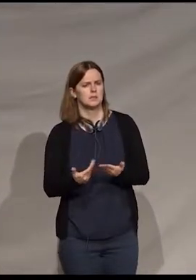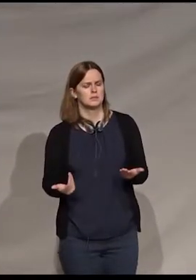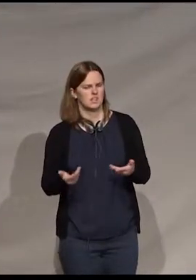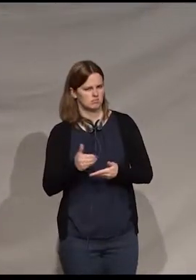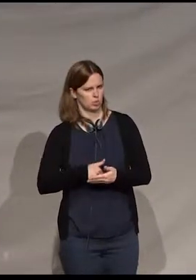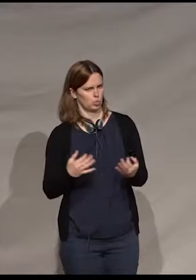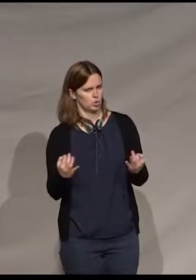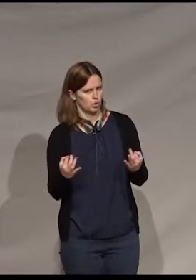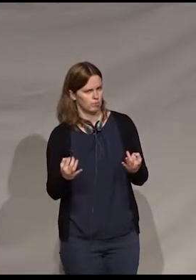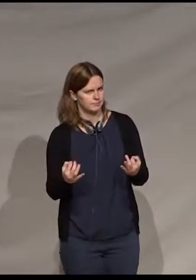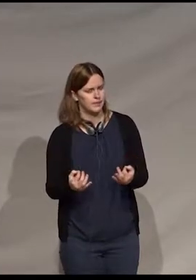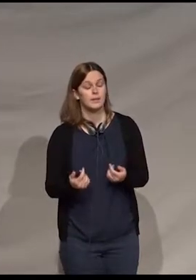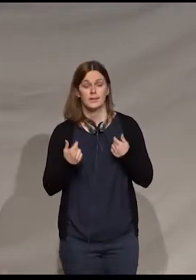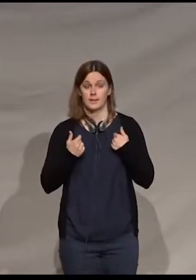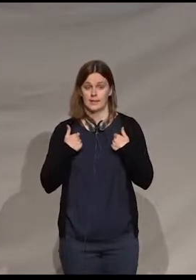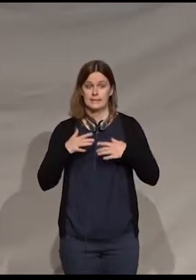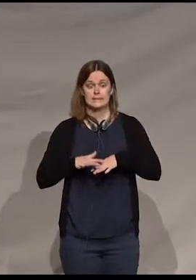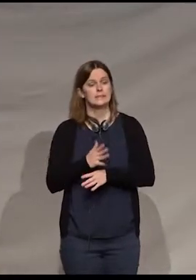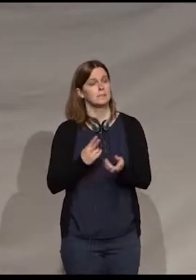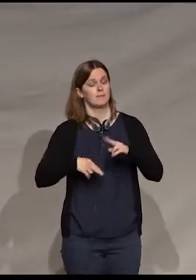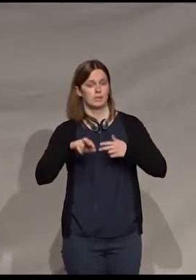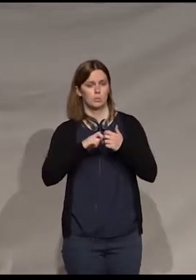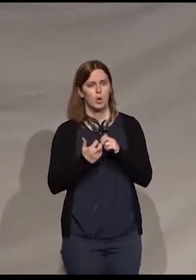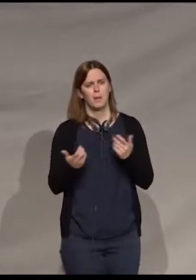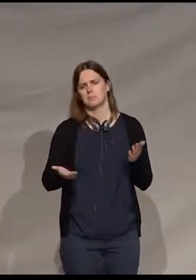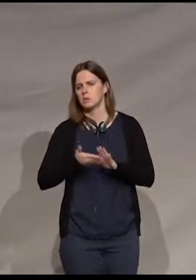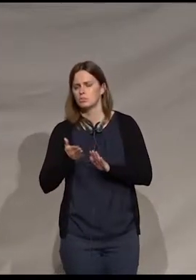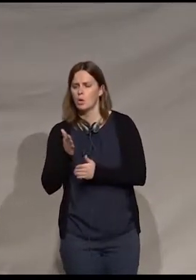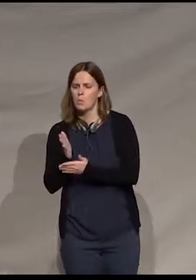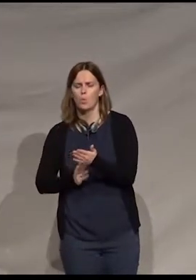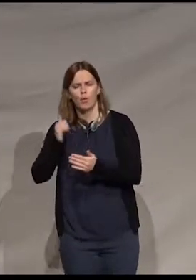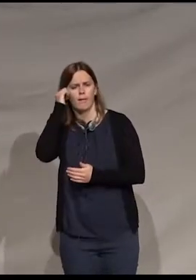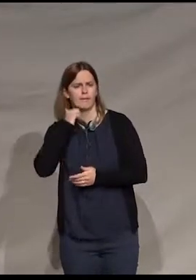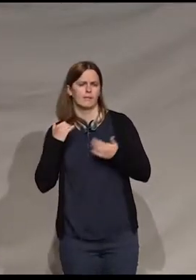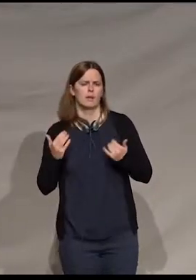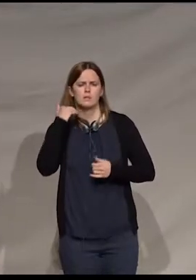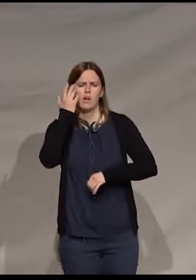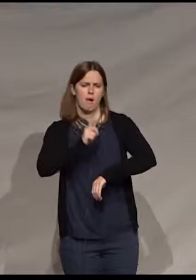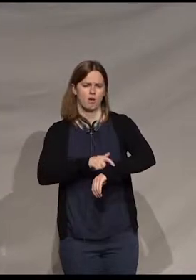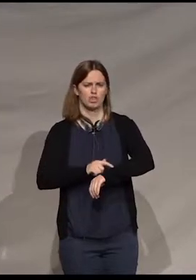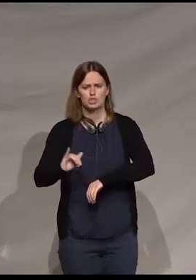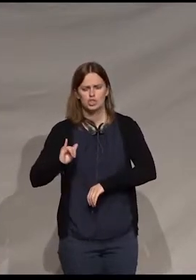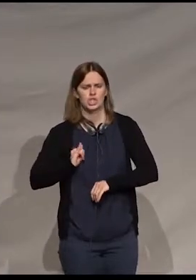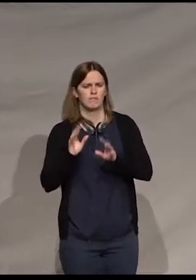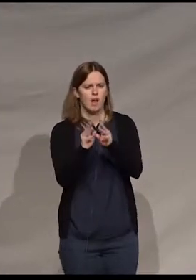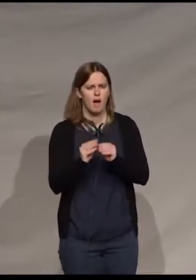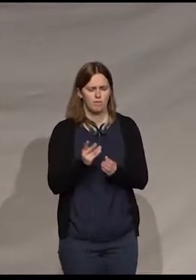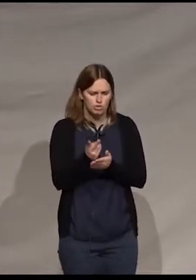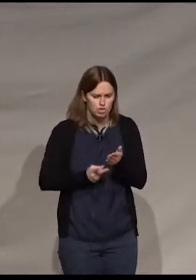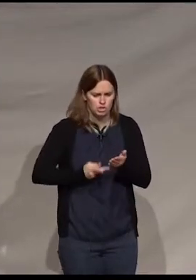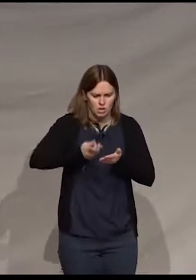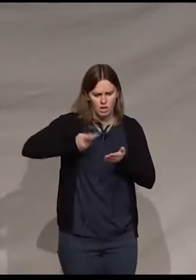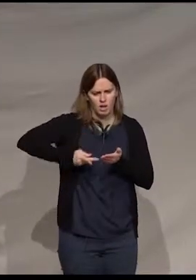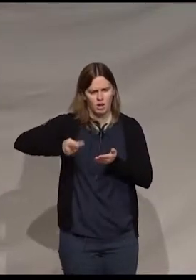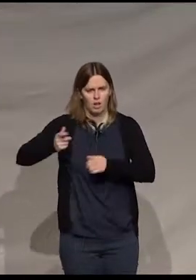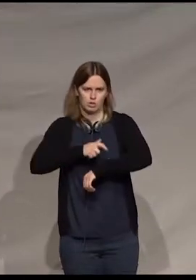taťkové, dědečkové, zdravotničtí pracovníci, pečovatelé nemají čas na to, aby pomůcku instalovali a tak dále. Ať už se jedná o